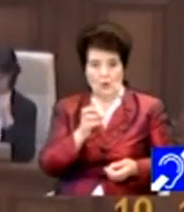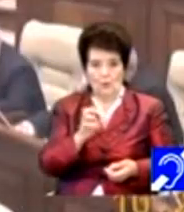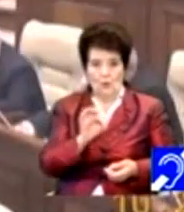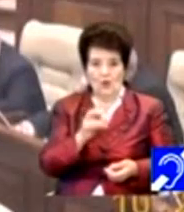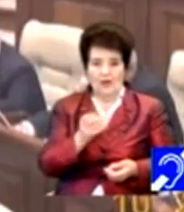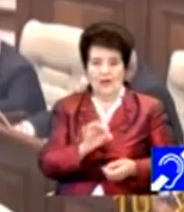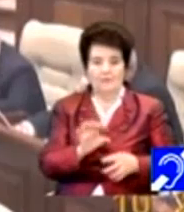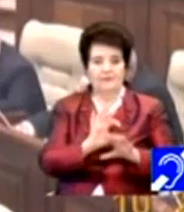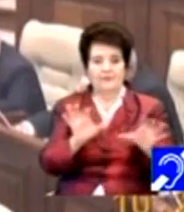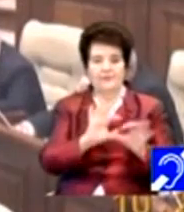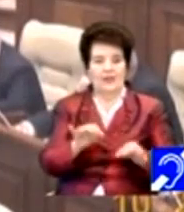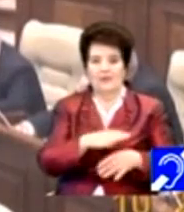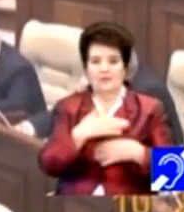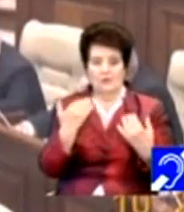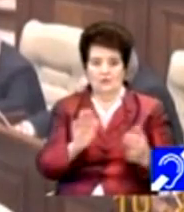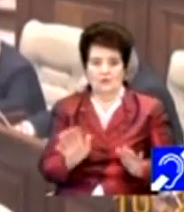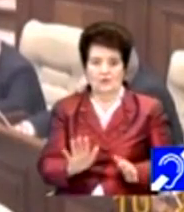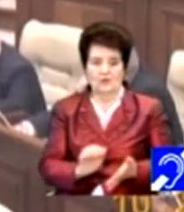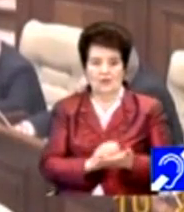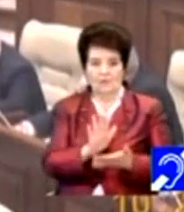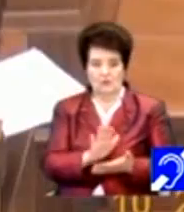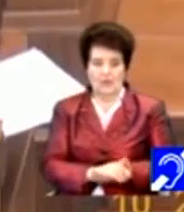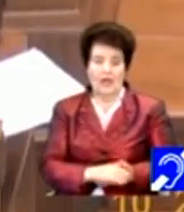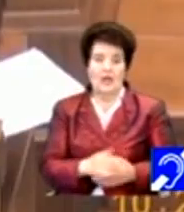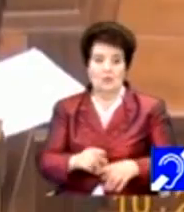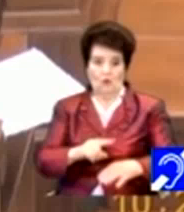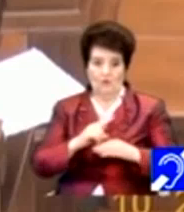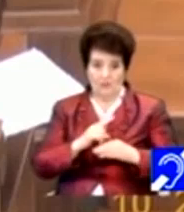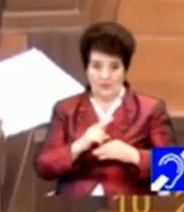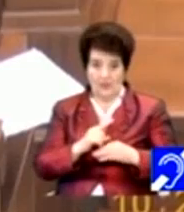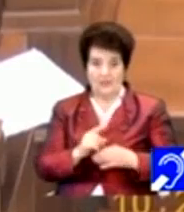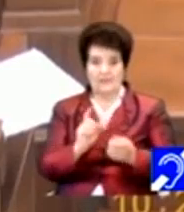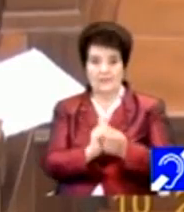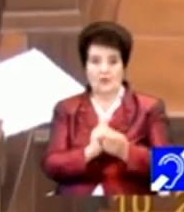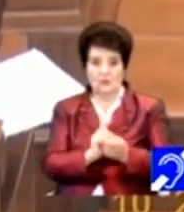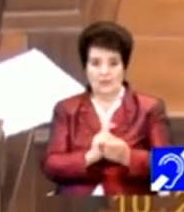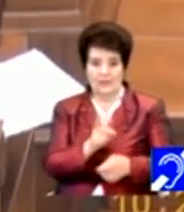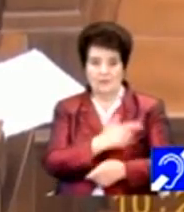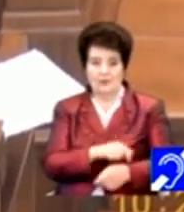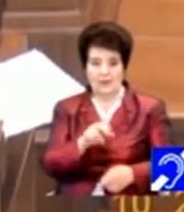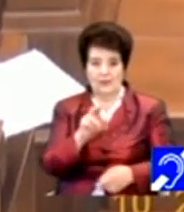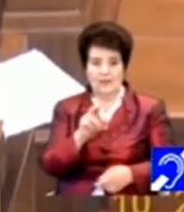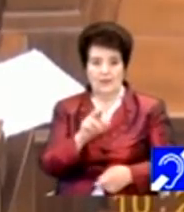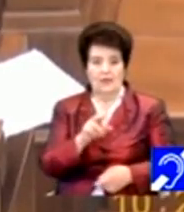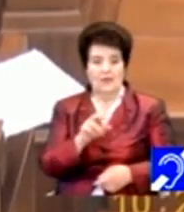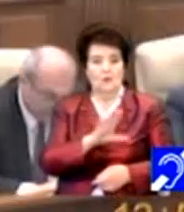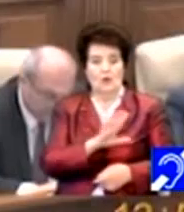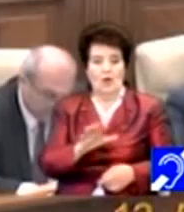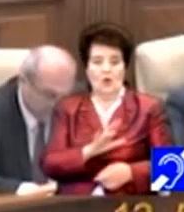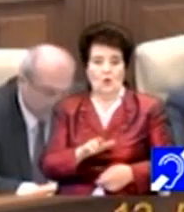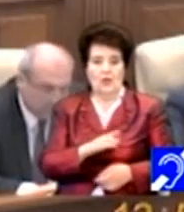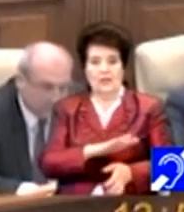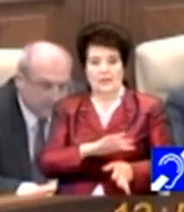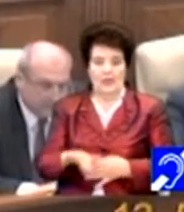a refuzat să ofere un comentariu pe acest subiect. Într-un final, propunerile scandaloase ale deputatului PSRM nu au trecut.